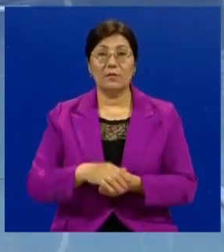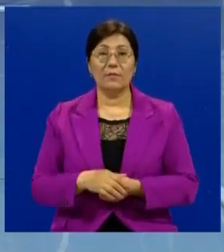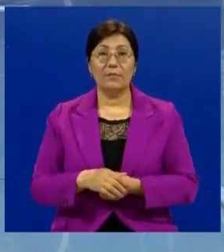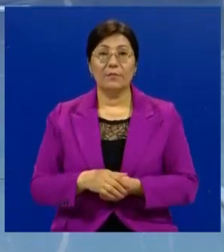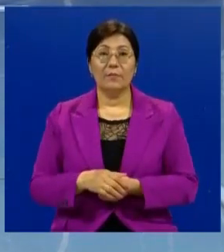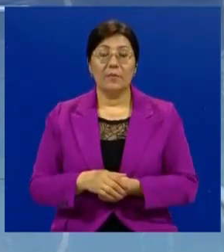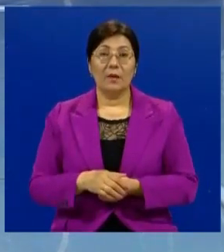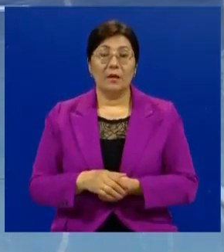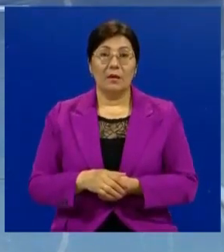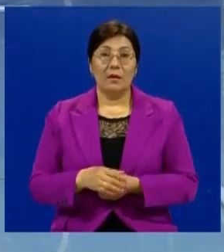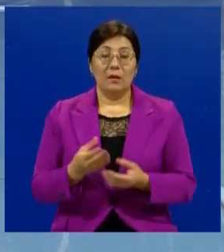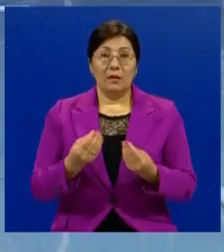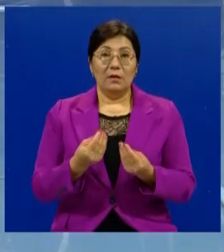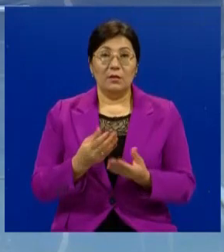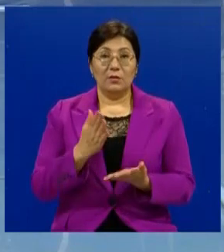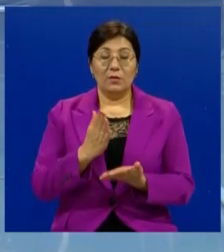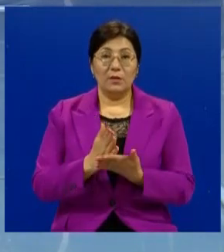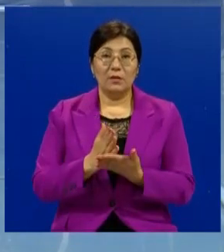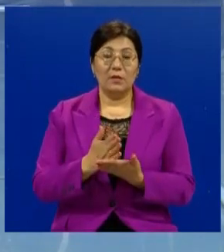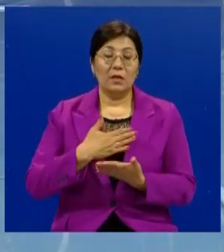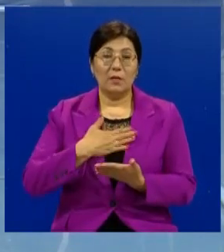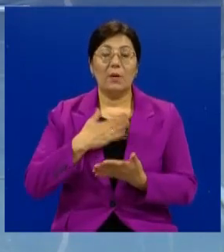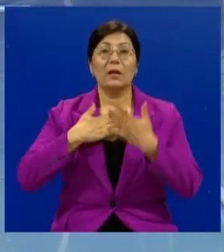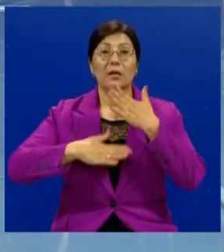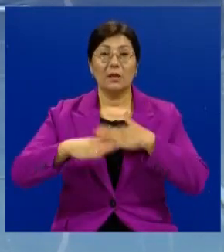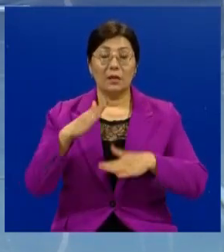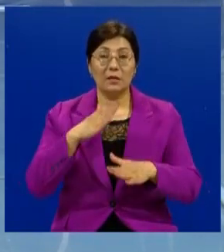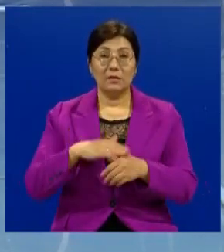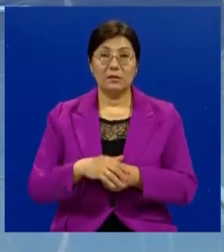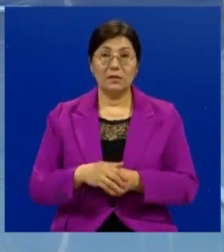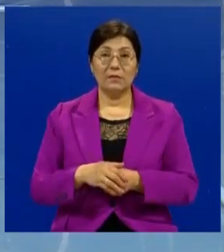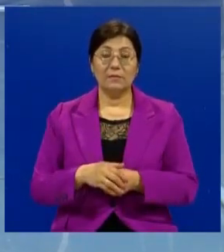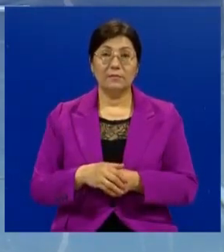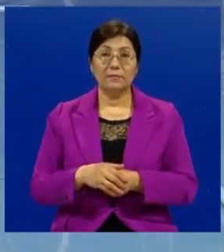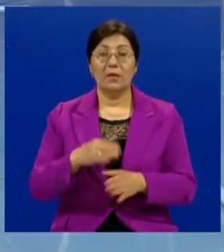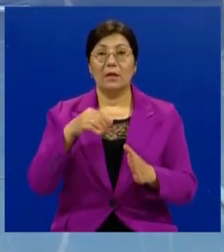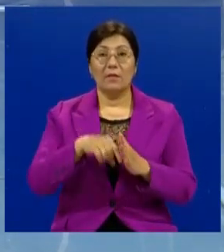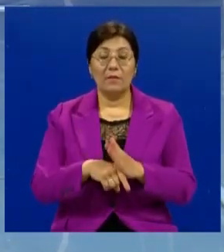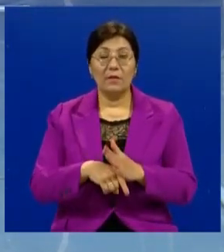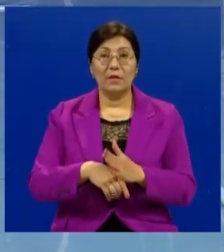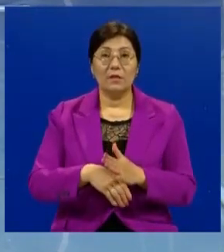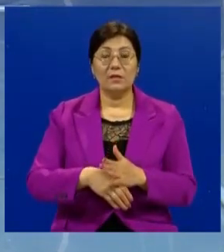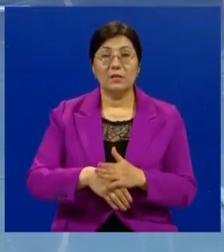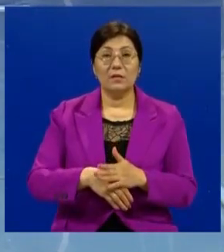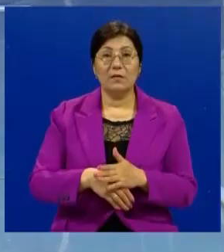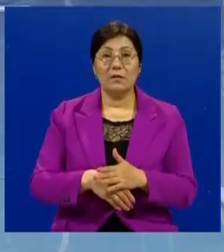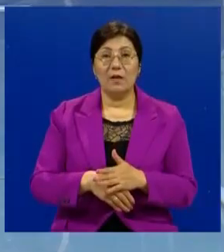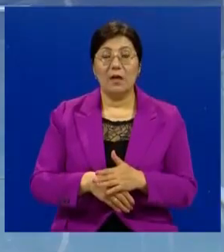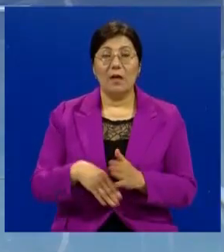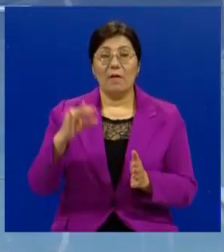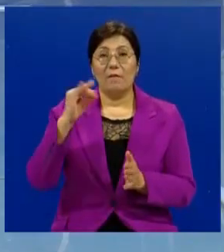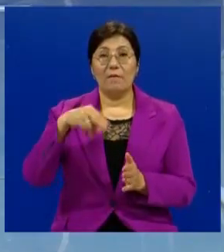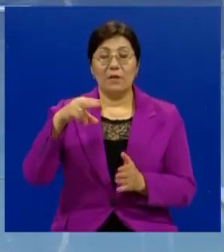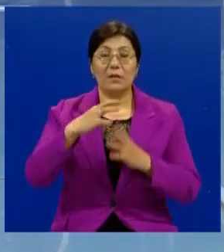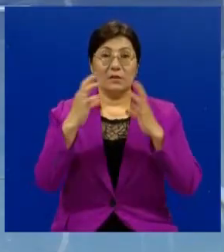говоря о старом городе, конечно, к моей великой радости, внешний вид сохранился в